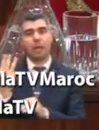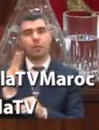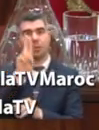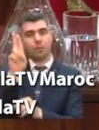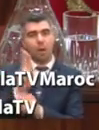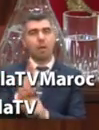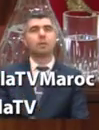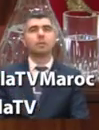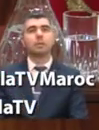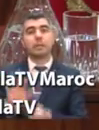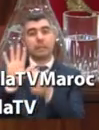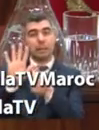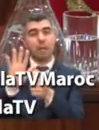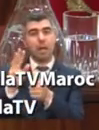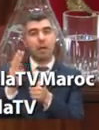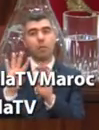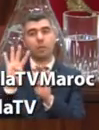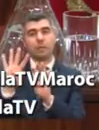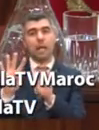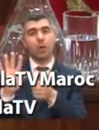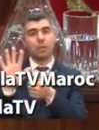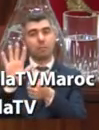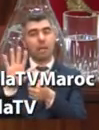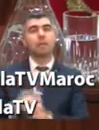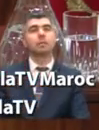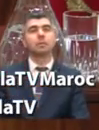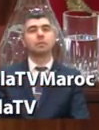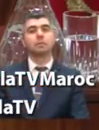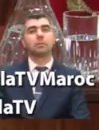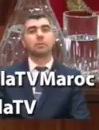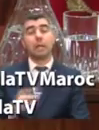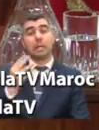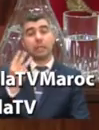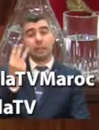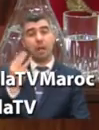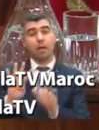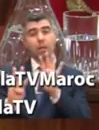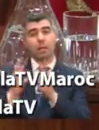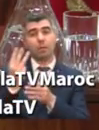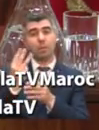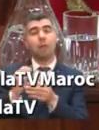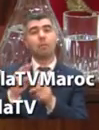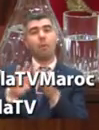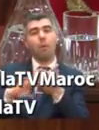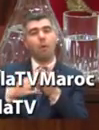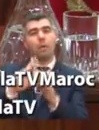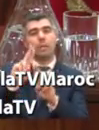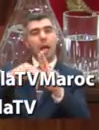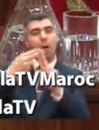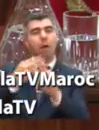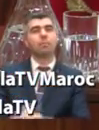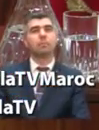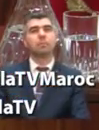شفويا، 683 سؤالا كتابيا، 873 جوابا عن أسئلة كتابية،